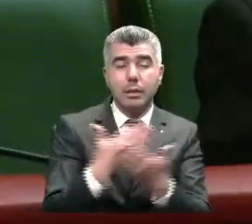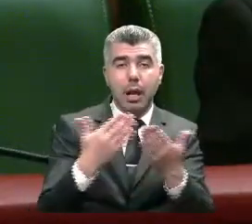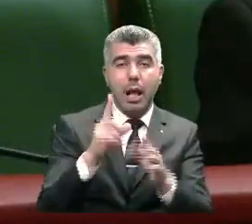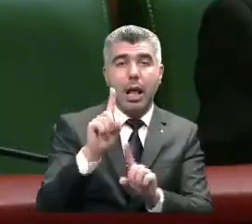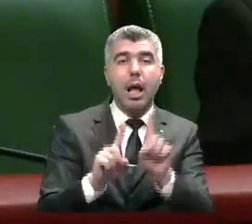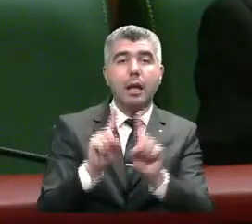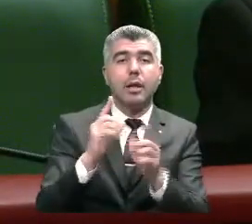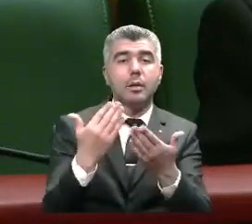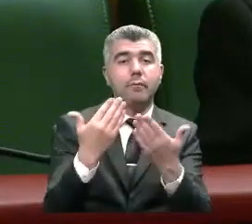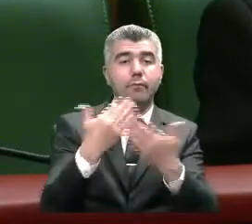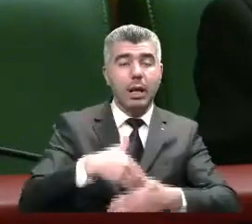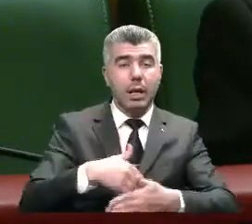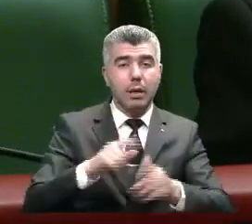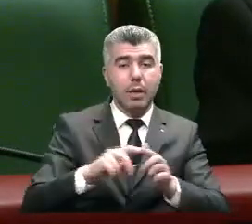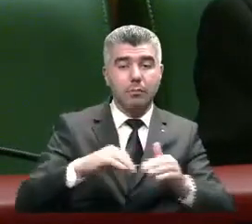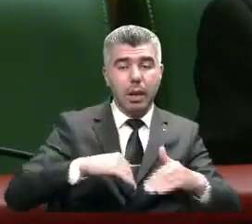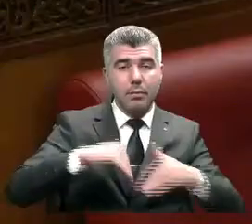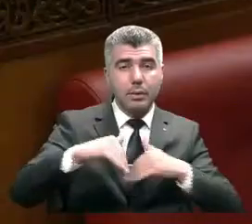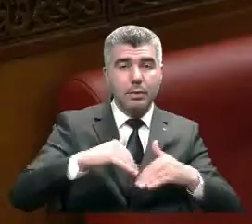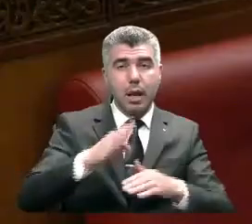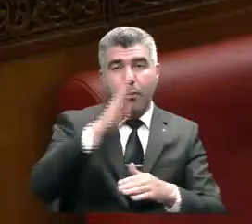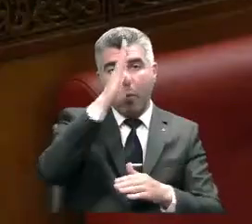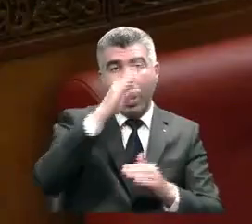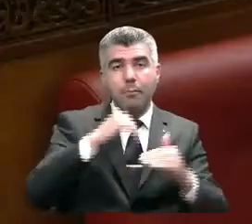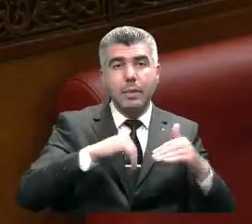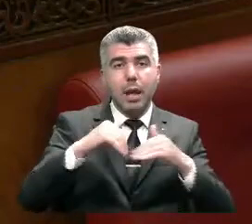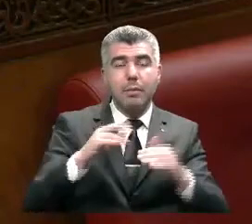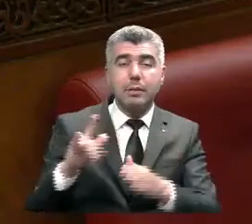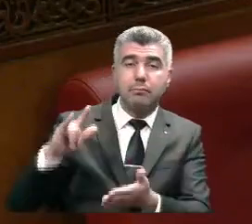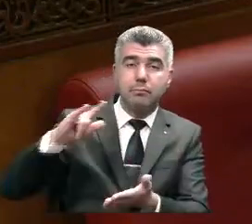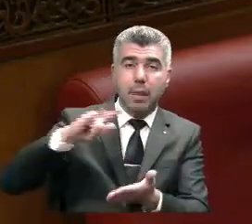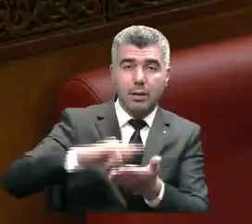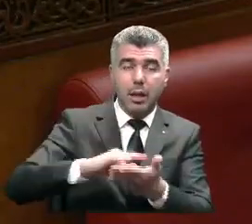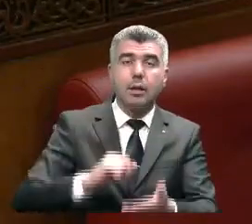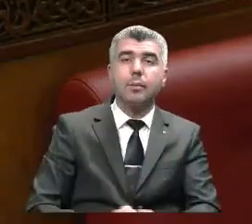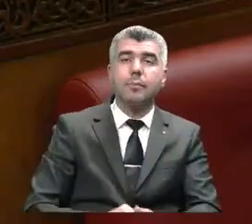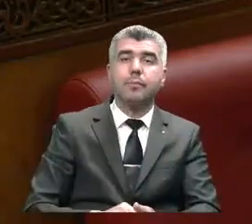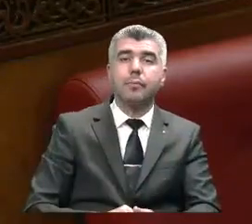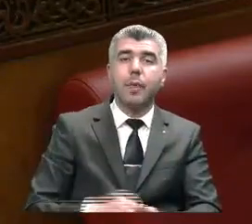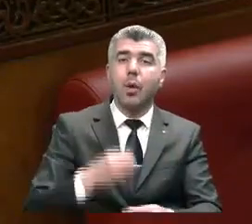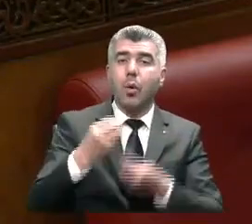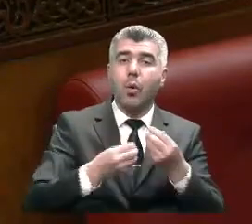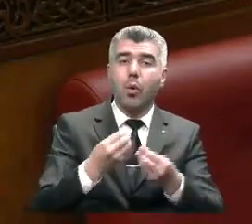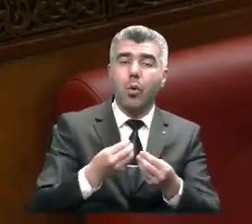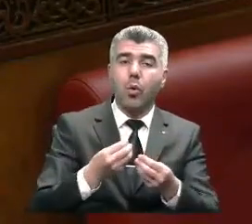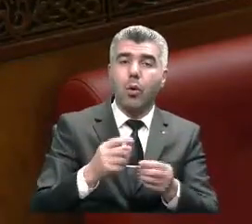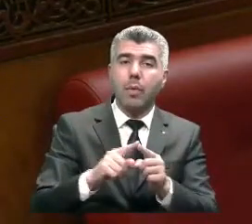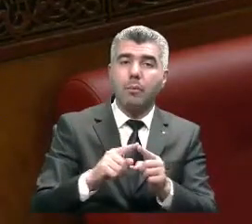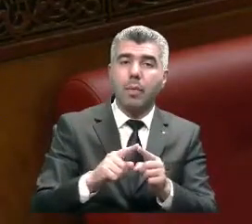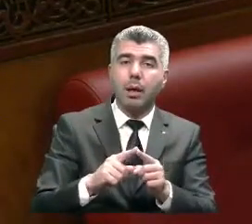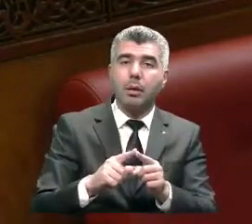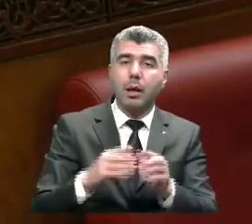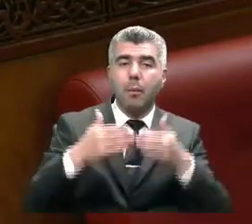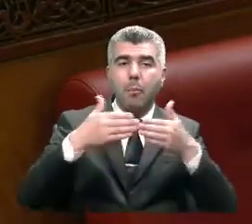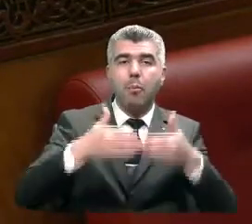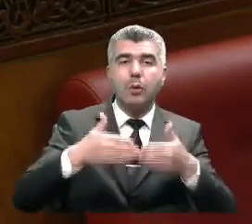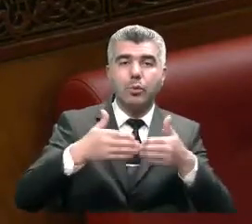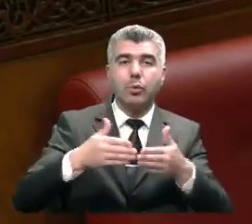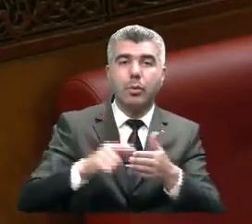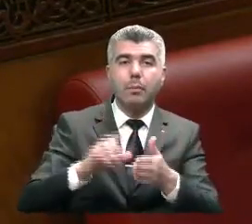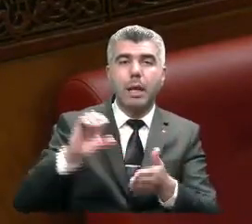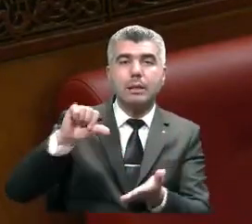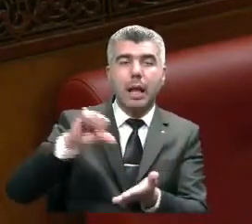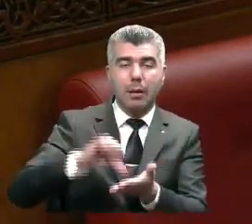مساء على المحور السككي الرابط بين مطار محمد الخامس الدولي و محطه الدار البيضاء الميناء اللي هي مرتبطه بباقي الشبكه